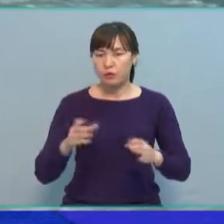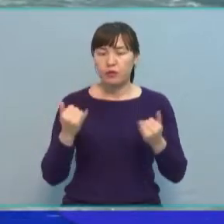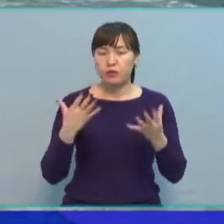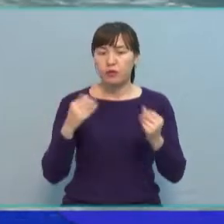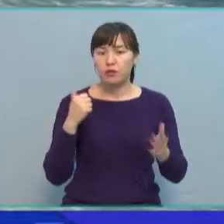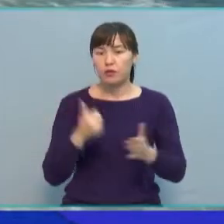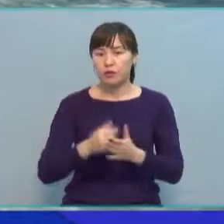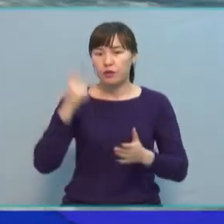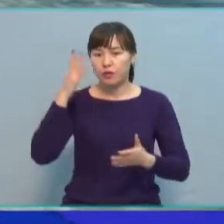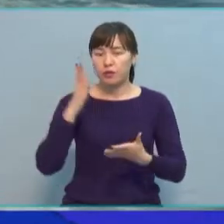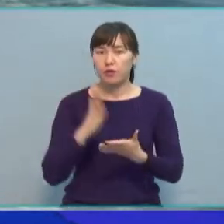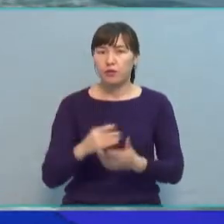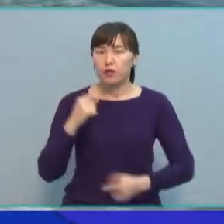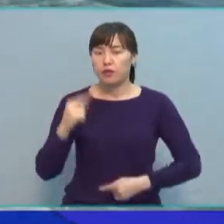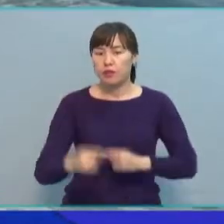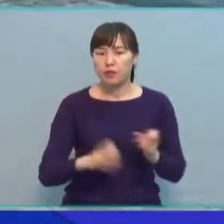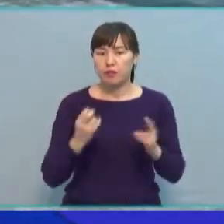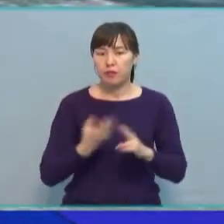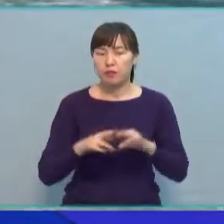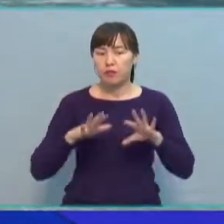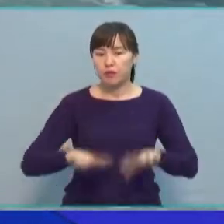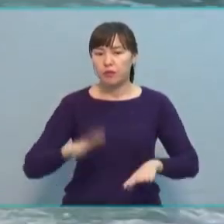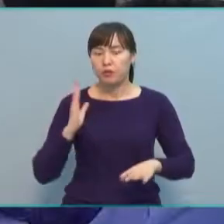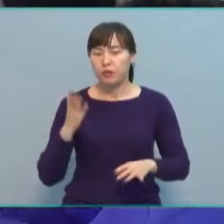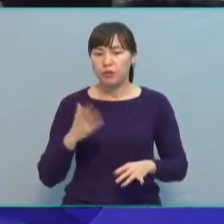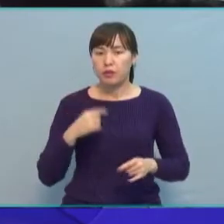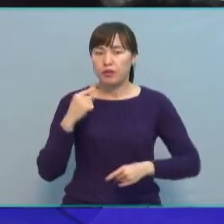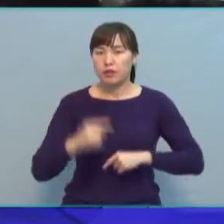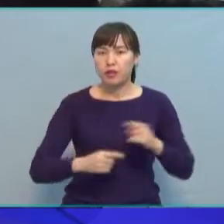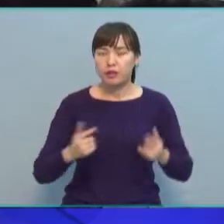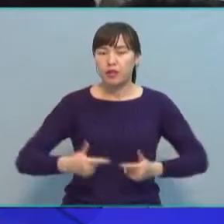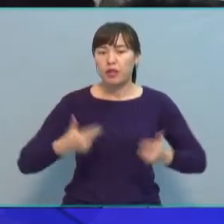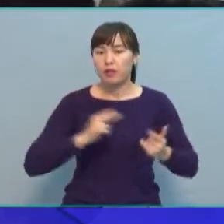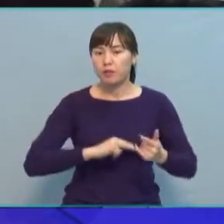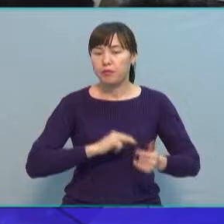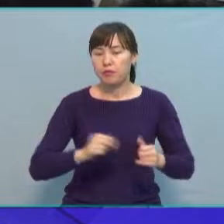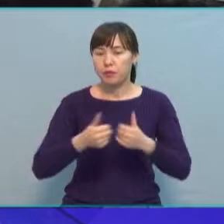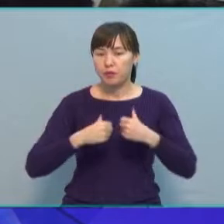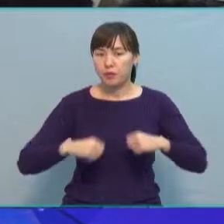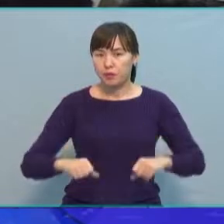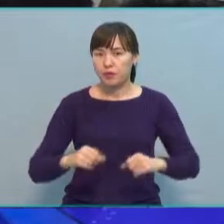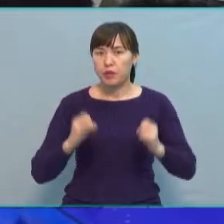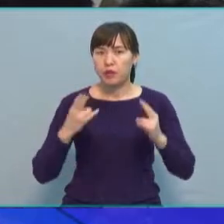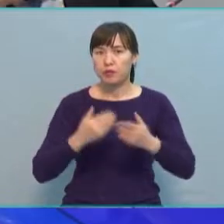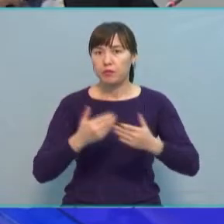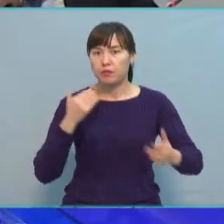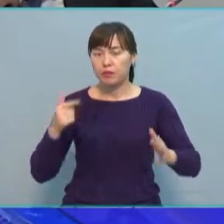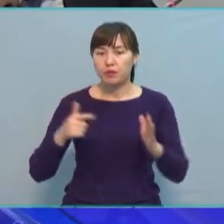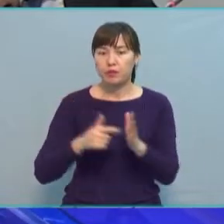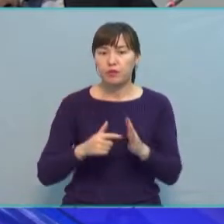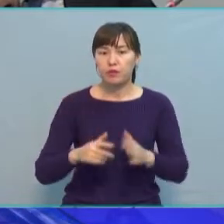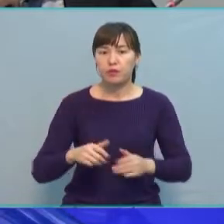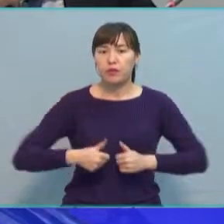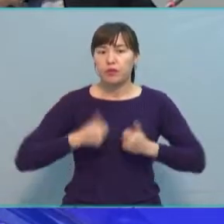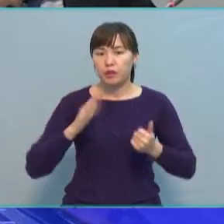әлі күнге дейін есімізде. Ендігі бір қауіп осы орында болып тұр екен. Енді қалпына келтіру үшін комиссия құрылып, қауіптің алдын алу мақсатында